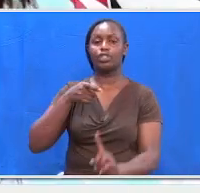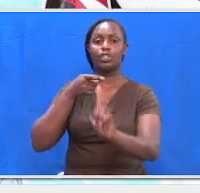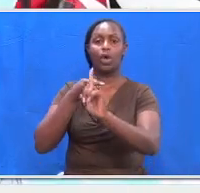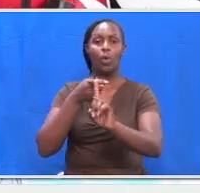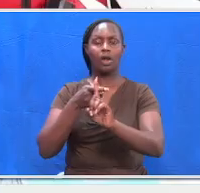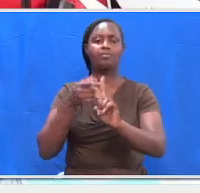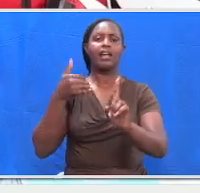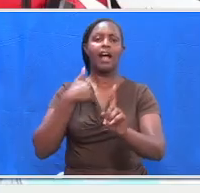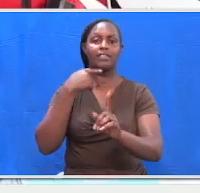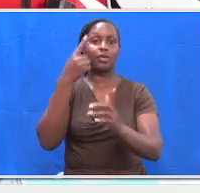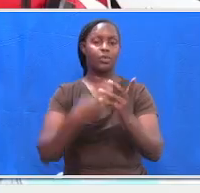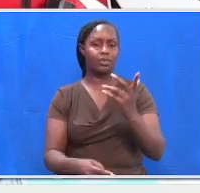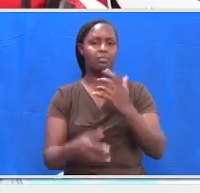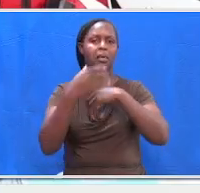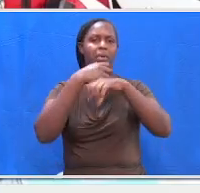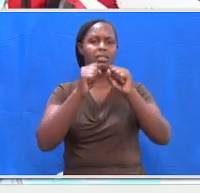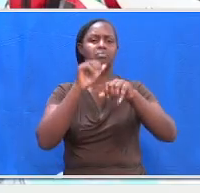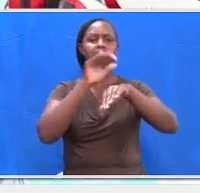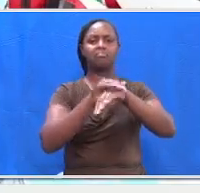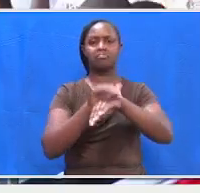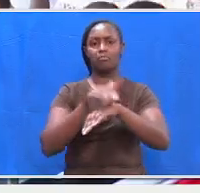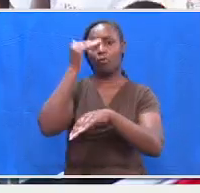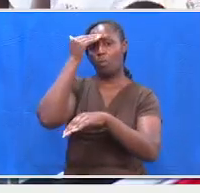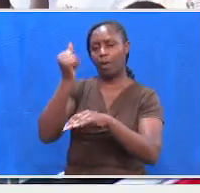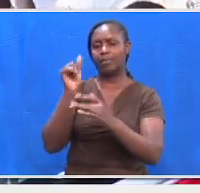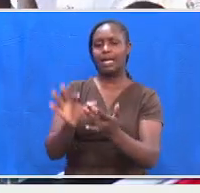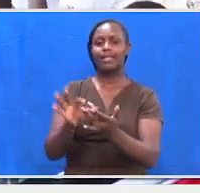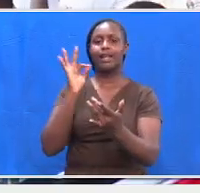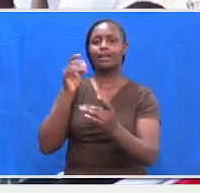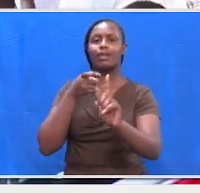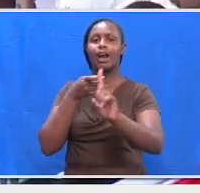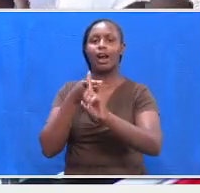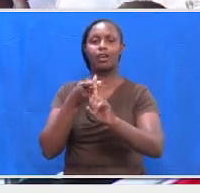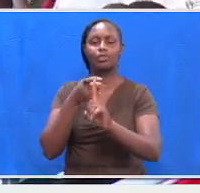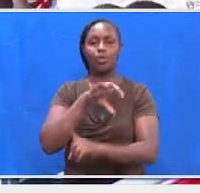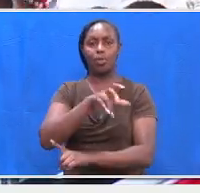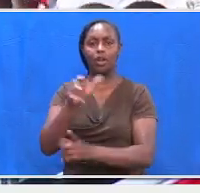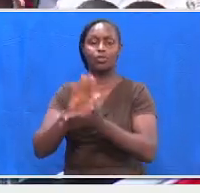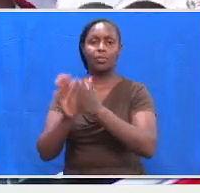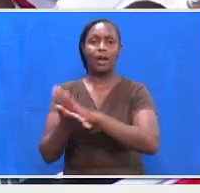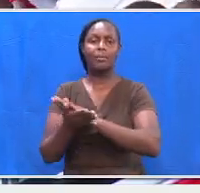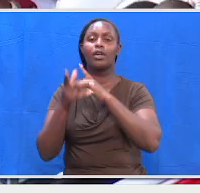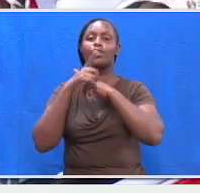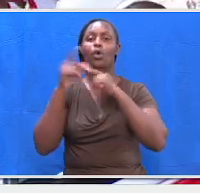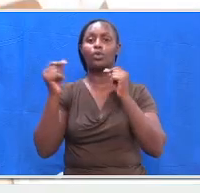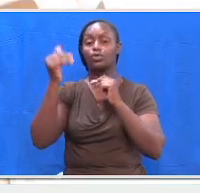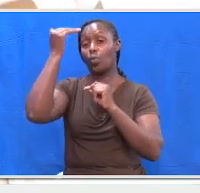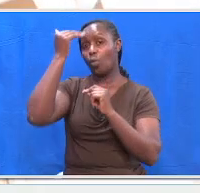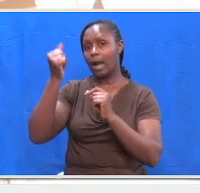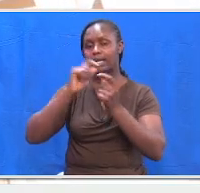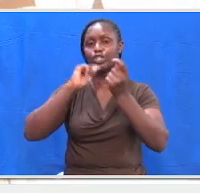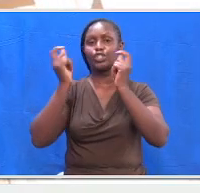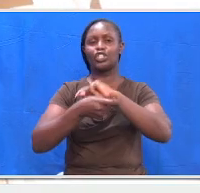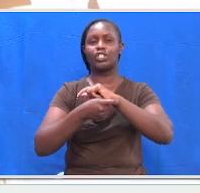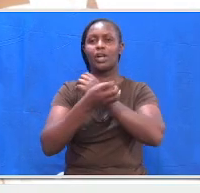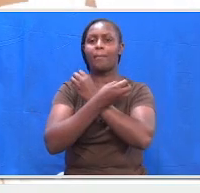Ruto kwa kuchagua eneo hilo kuwa mwenyeji wa sherehe za Mashujaa za mwaka huu, kwani zimekuja na mabadiliko makuu. Ama ni